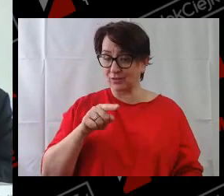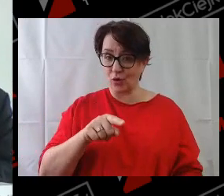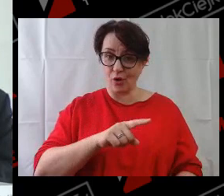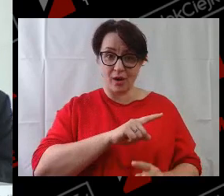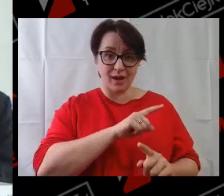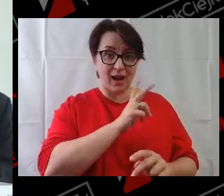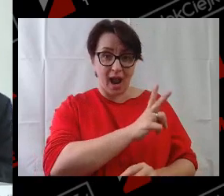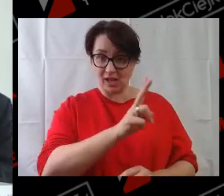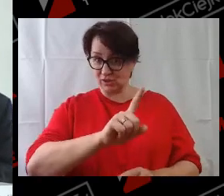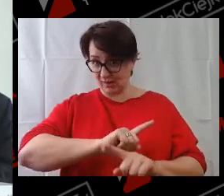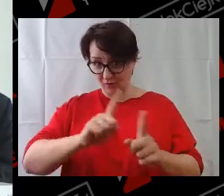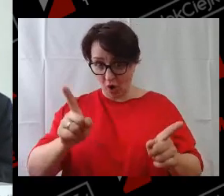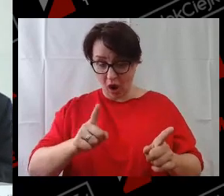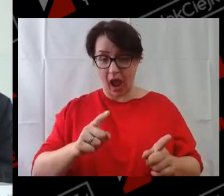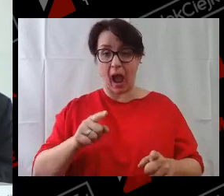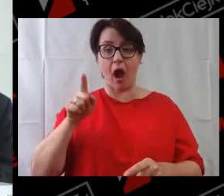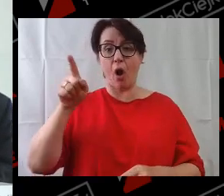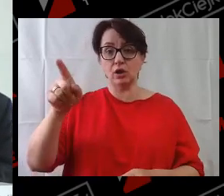wolno